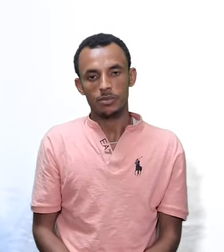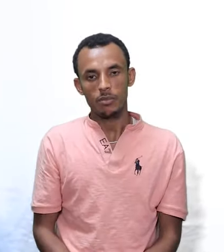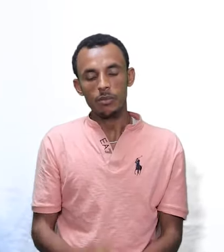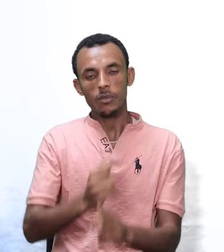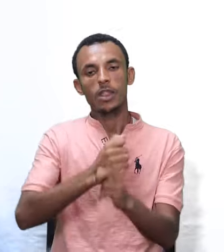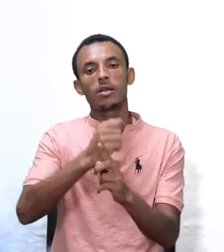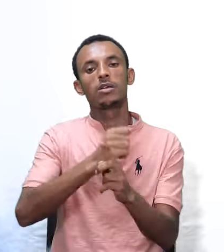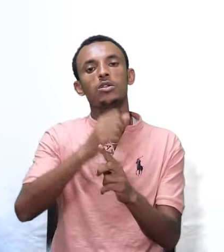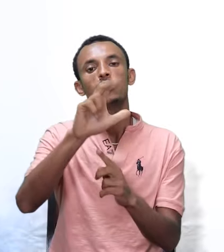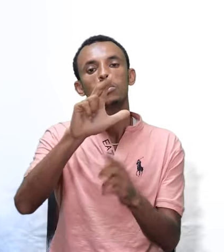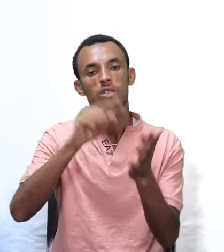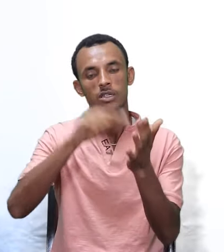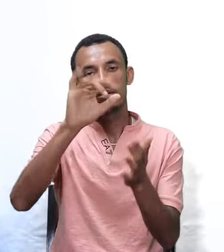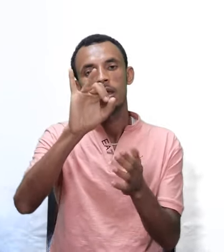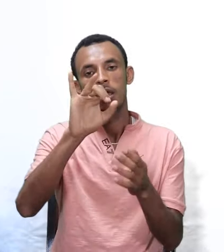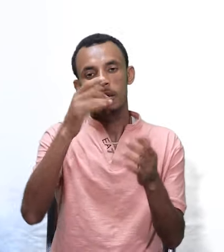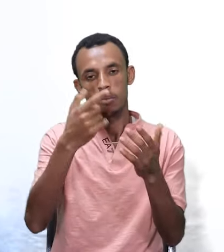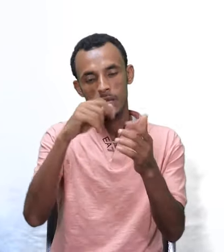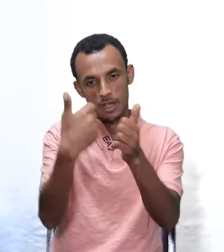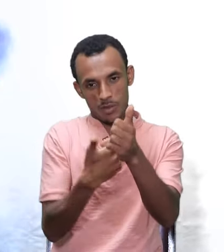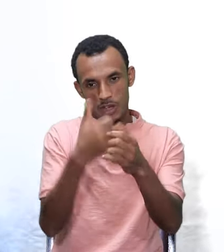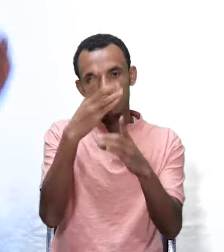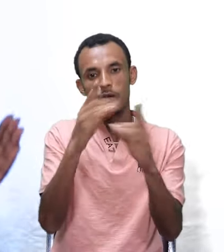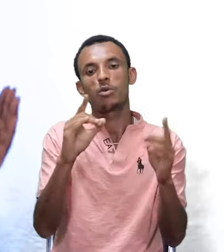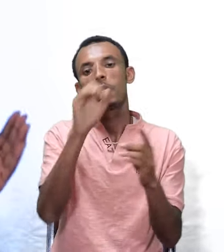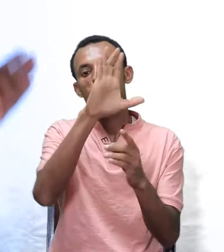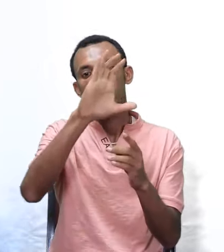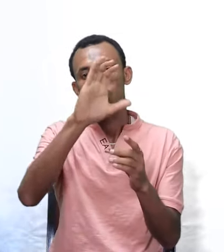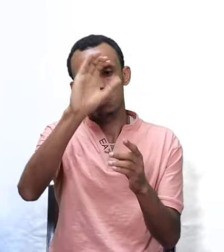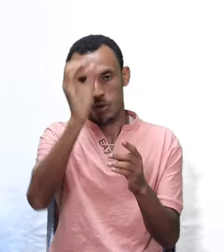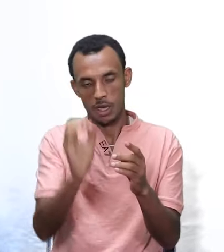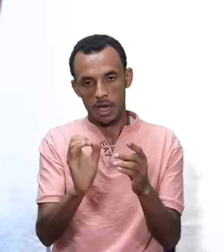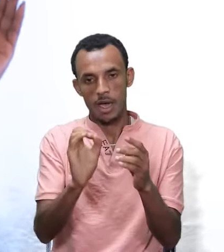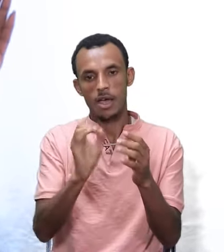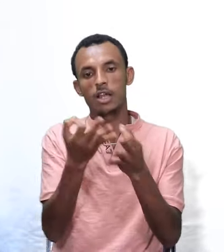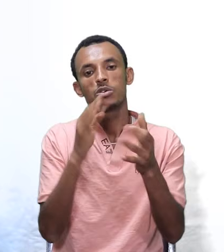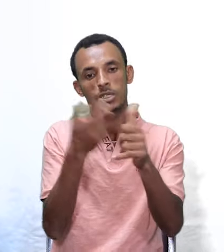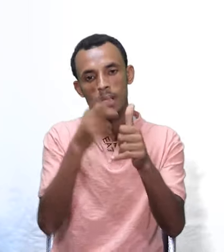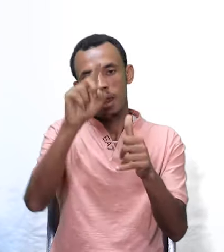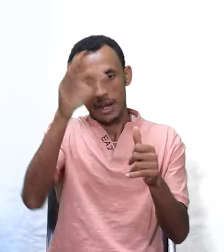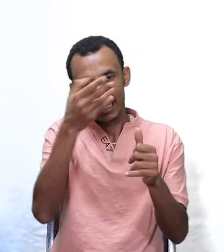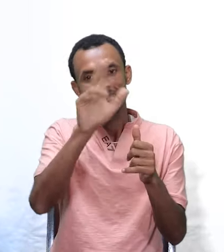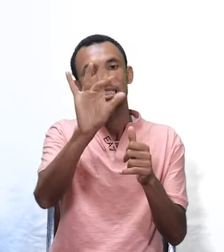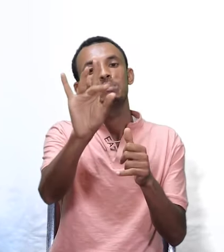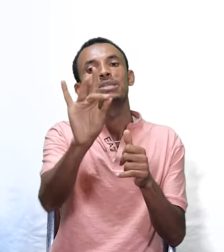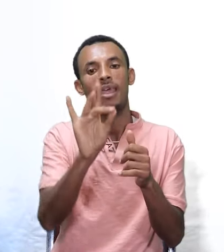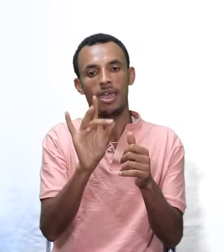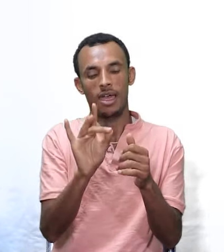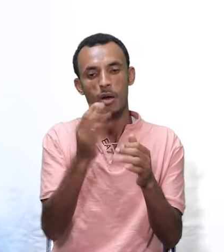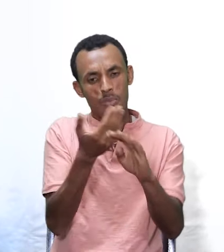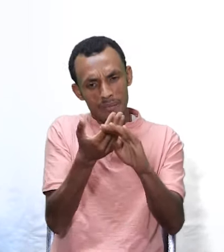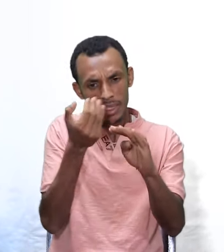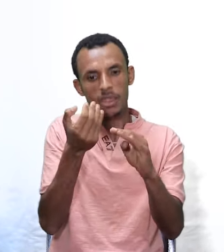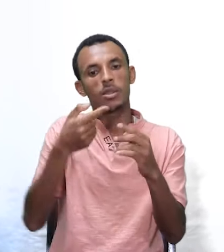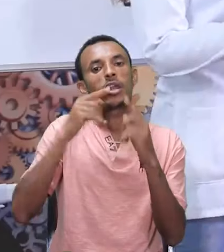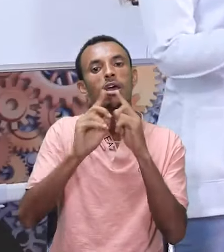መልመጃ 3.0 ላይ የሚከተሉትን ክፍልፋዮች በመቶኛ ግለጹ። የመጀመሪያው 1/8 ይለናል። 1/8 አሁን ቅድም